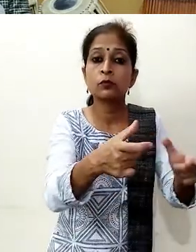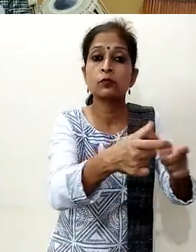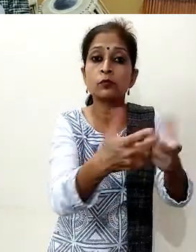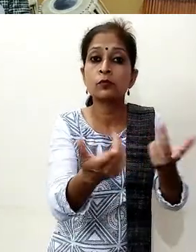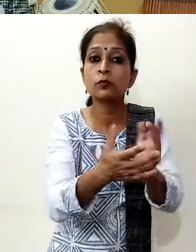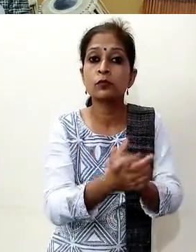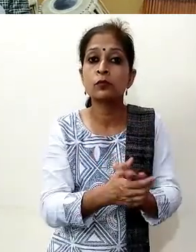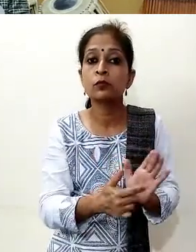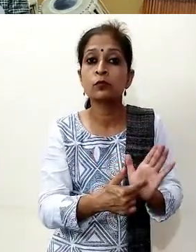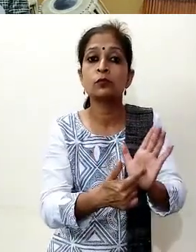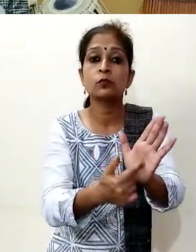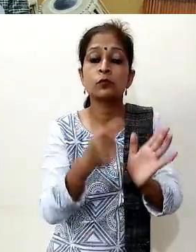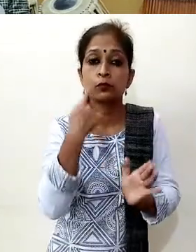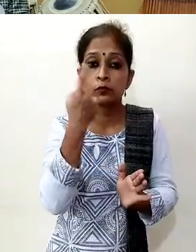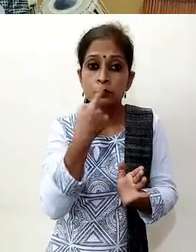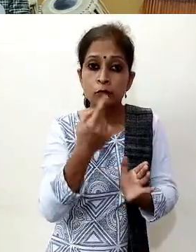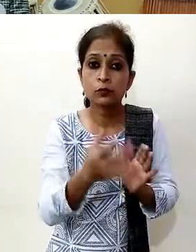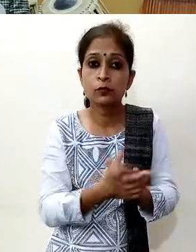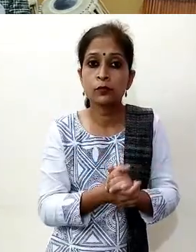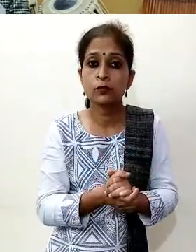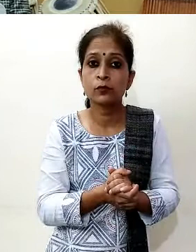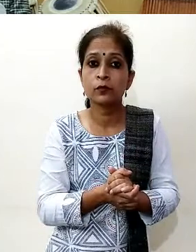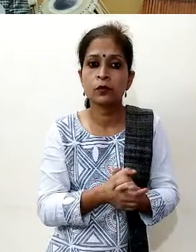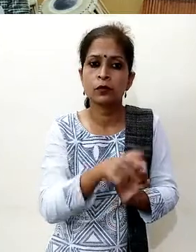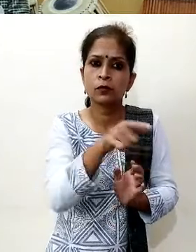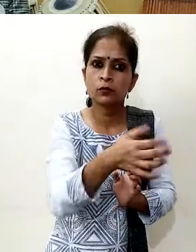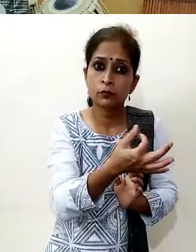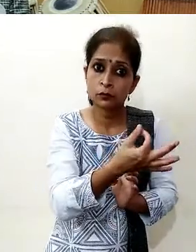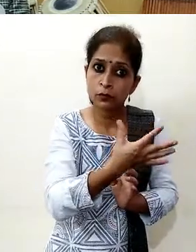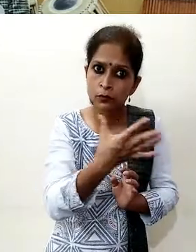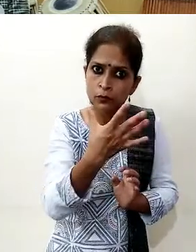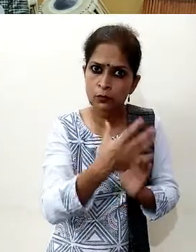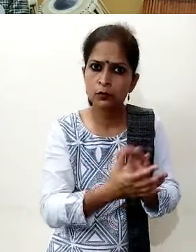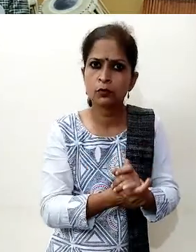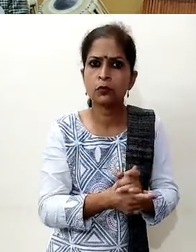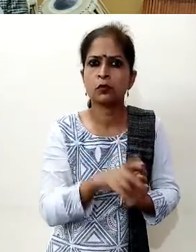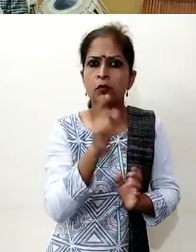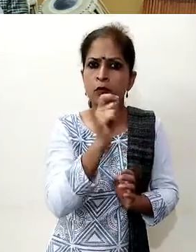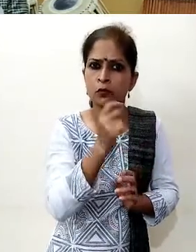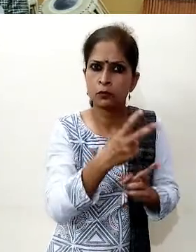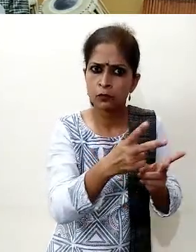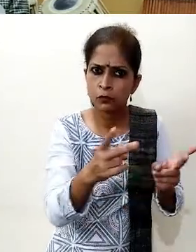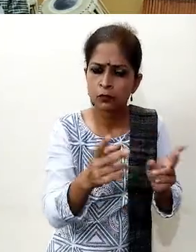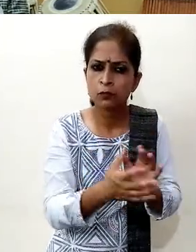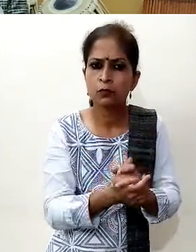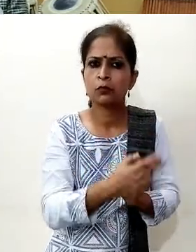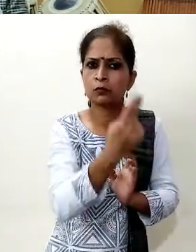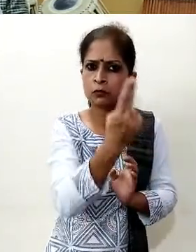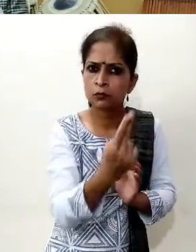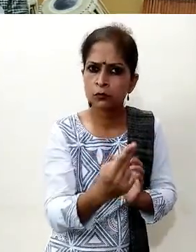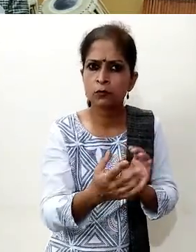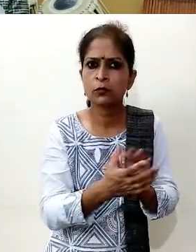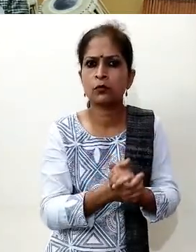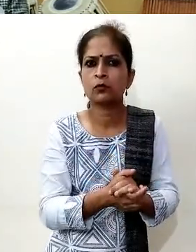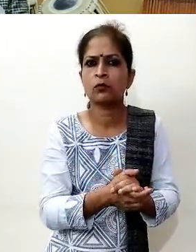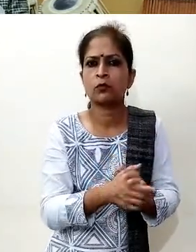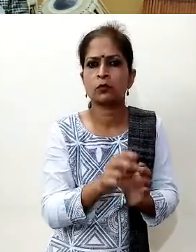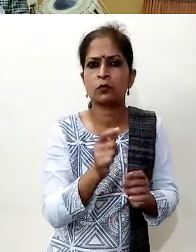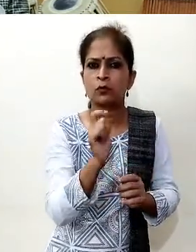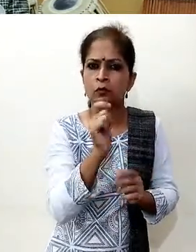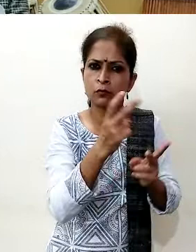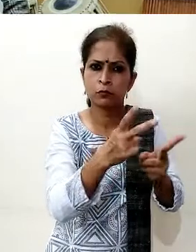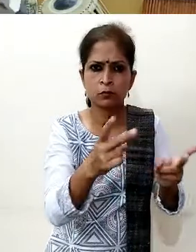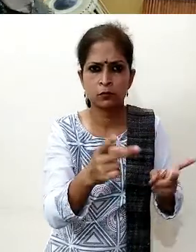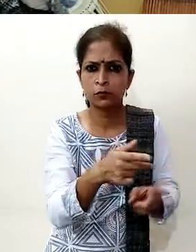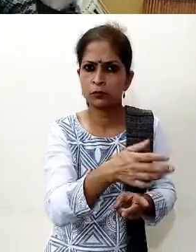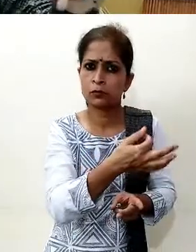है या रिप्रेजेंटेटिव है जो कि विशिष्ट होते हैं। गाने में कोई विशिष्ट है, चित्रकारी में कोई विशिष्ट है, कोई क्रिकेट में विशिष्ट है।